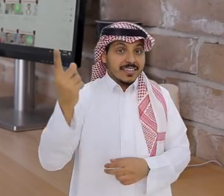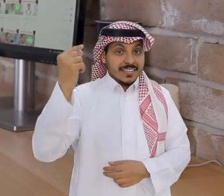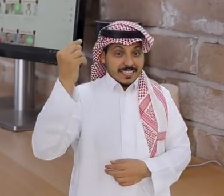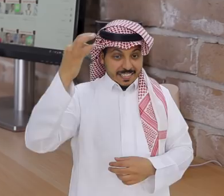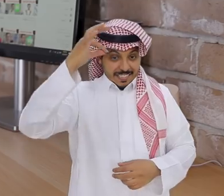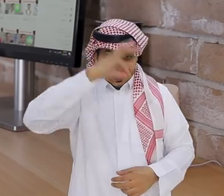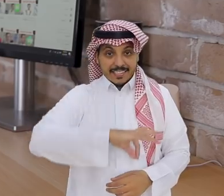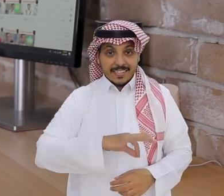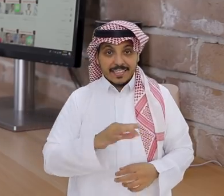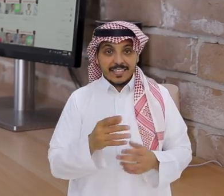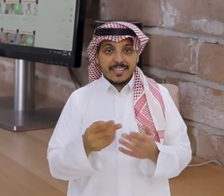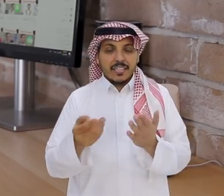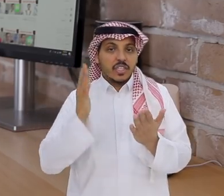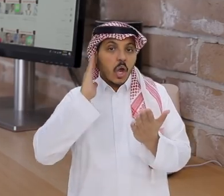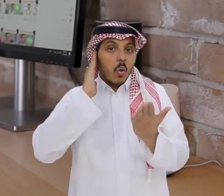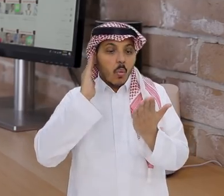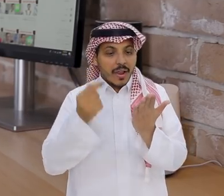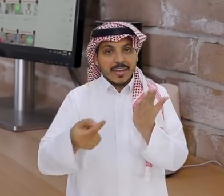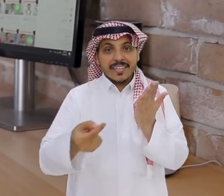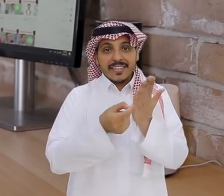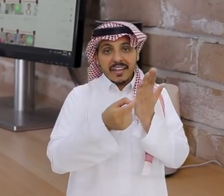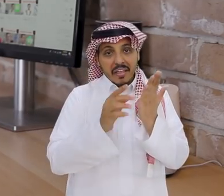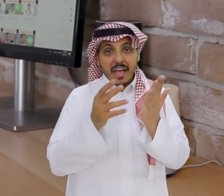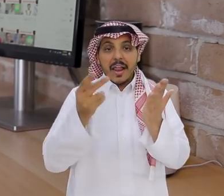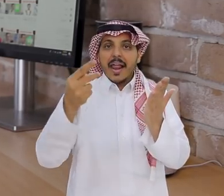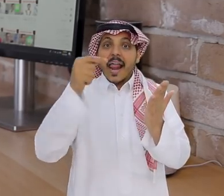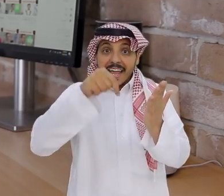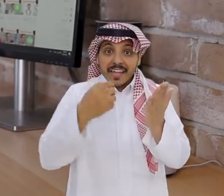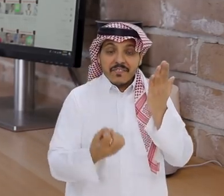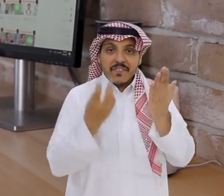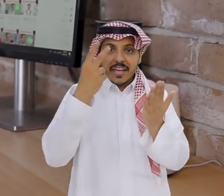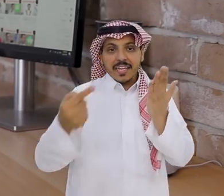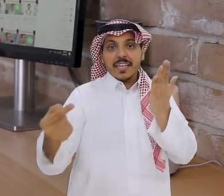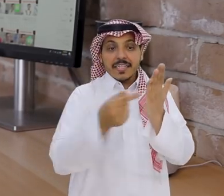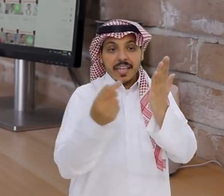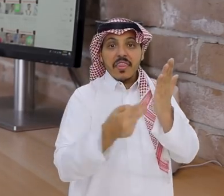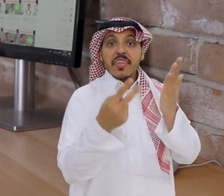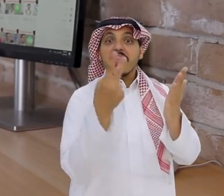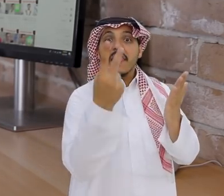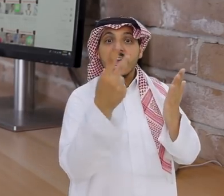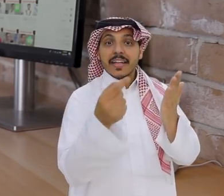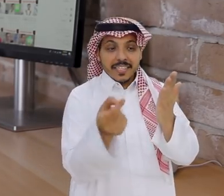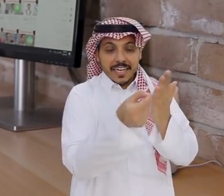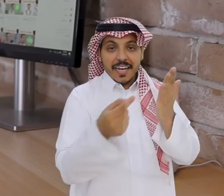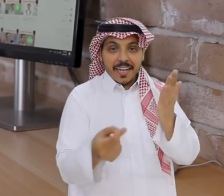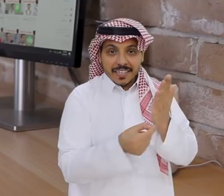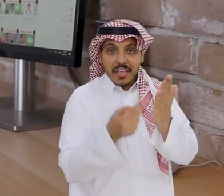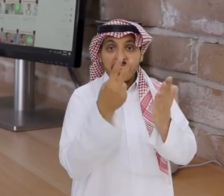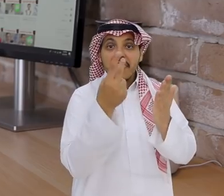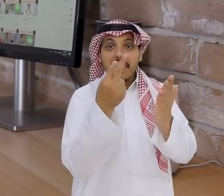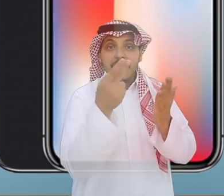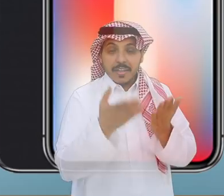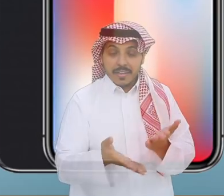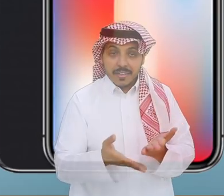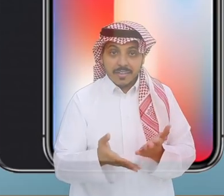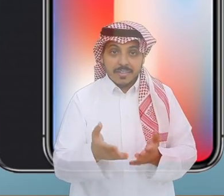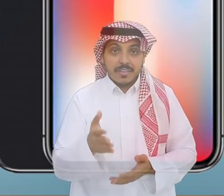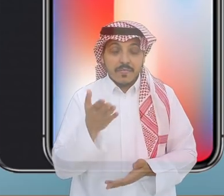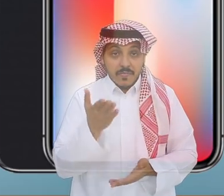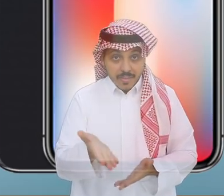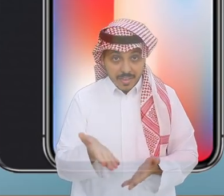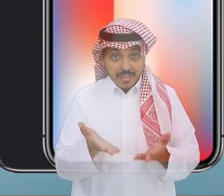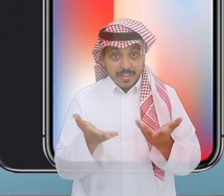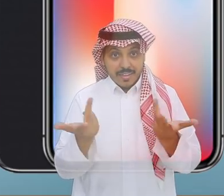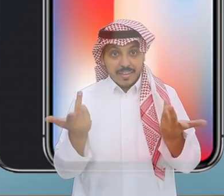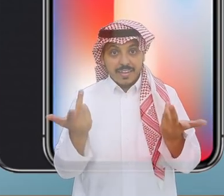نتكلم على شريحتين في آيفون. فالآيفون حق 6.1 اللي مفروض بشاشة LCD، هذا الآيفون يمكن يحصل على